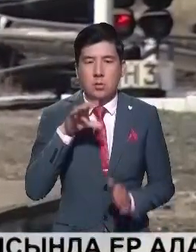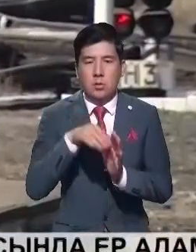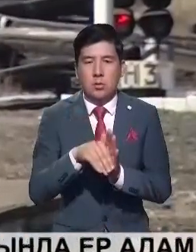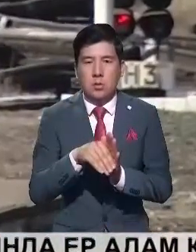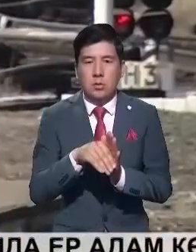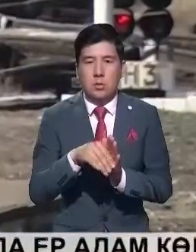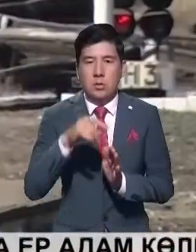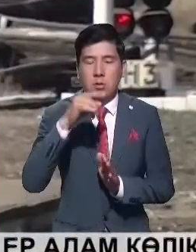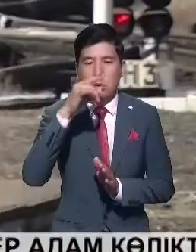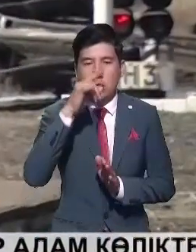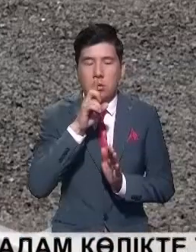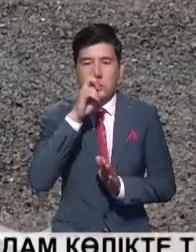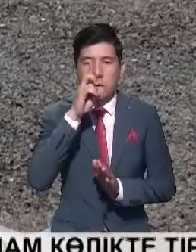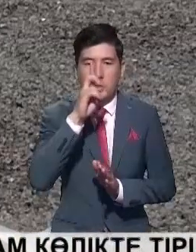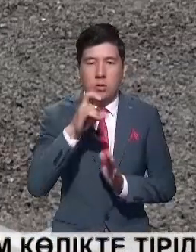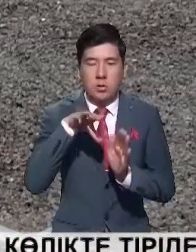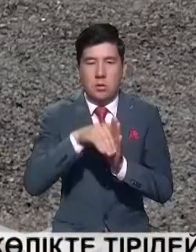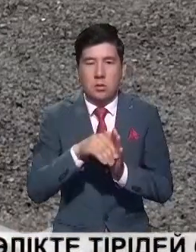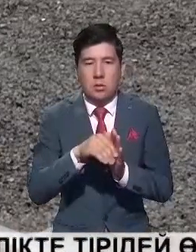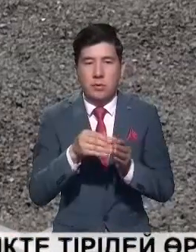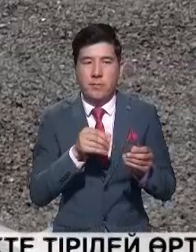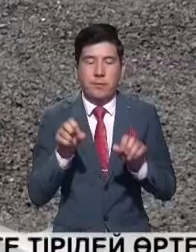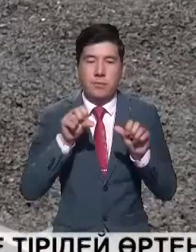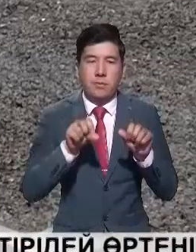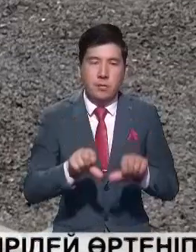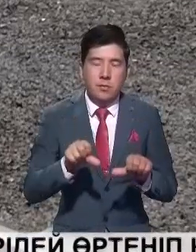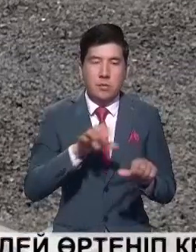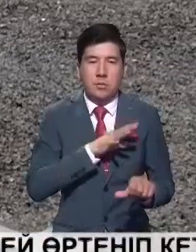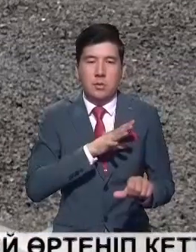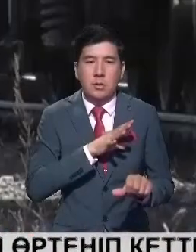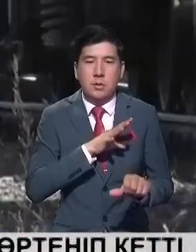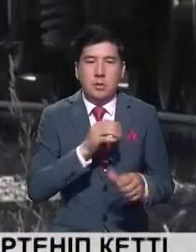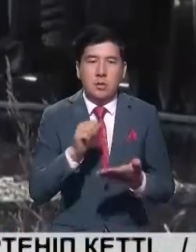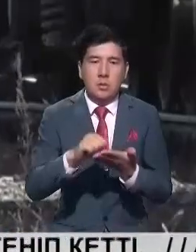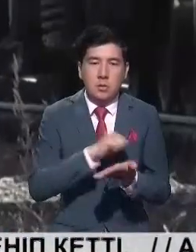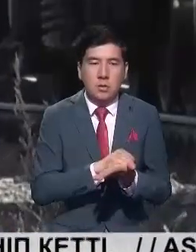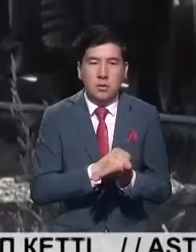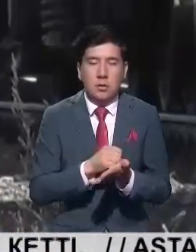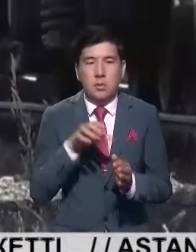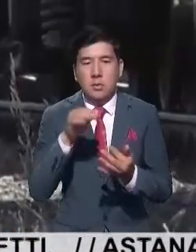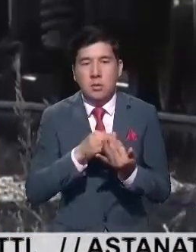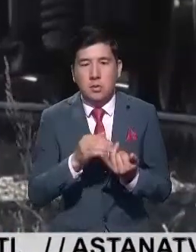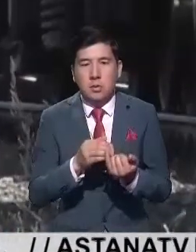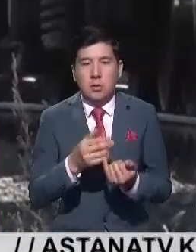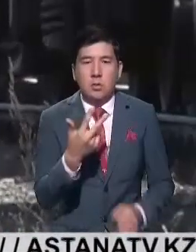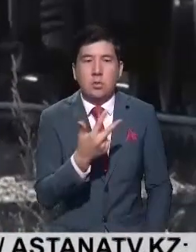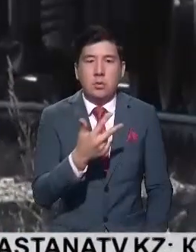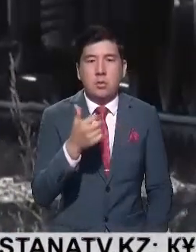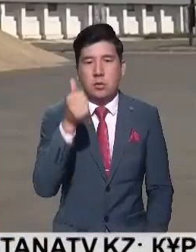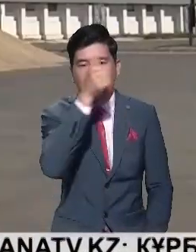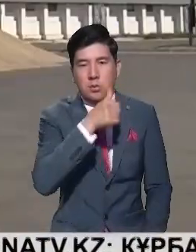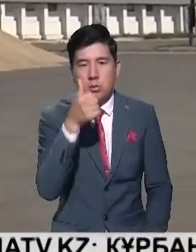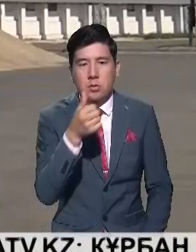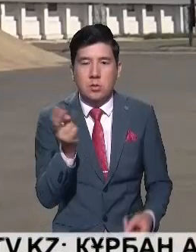4 миллиардтан астам сомманың залалын келтірген. Жалған құжат жасаумен айналысқан бірнеше дихан 3 жылға бас бостандығынан